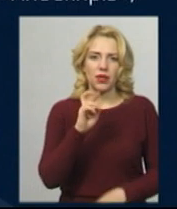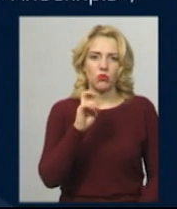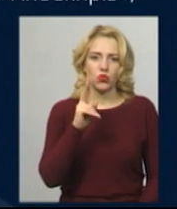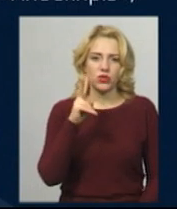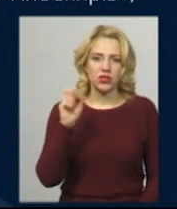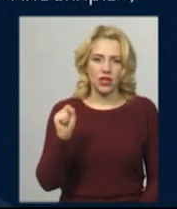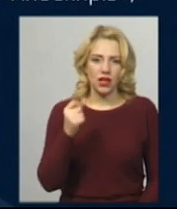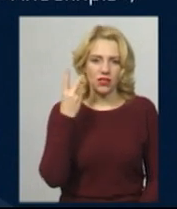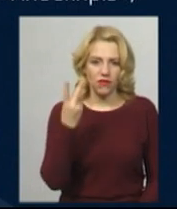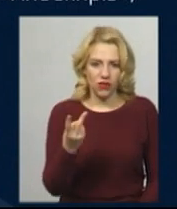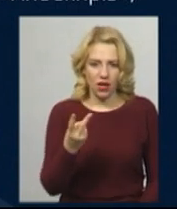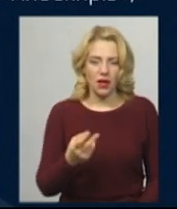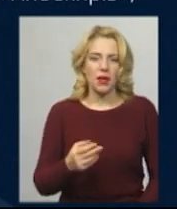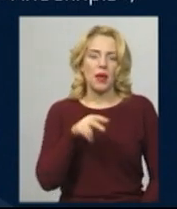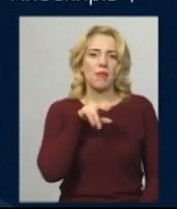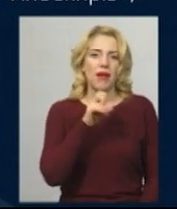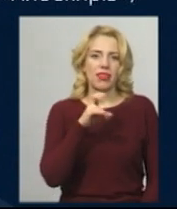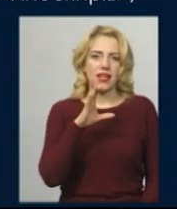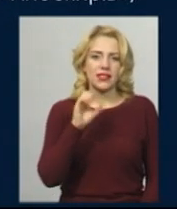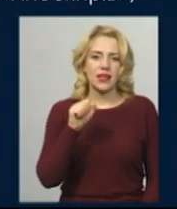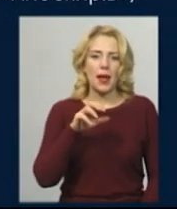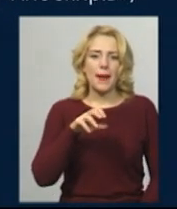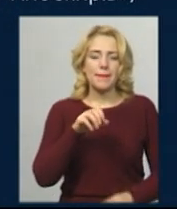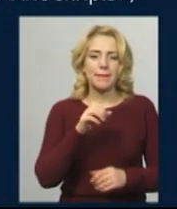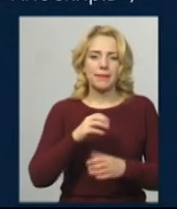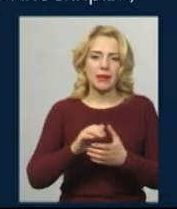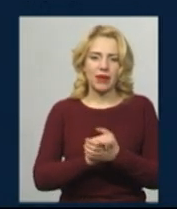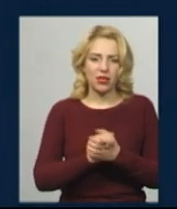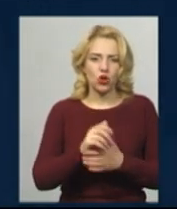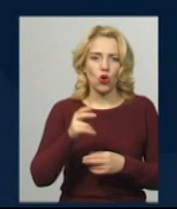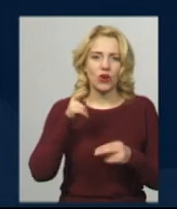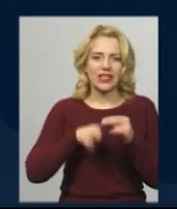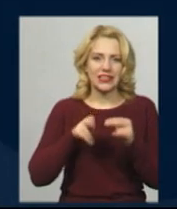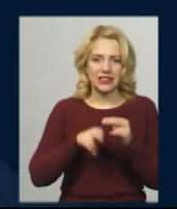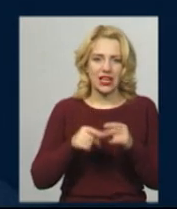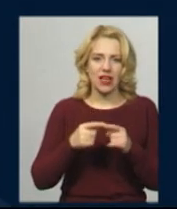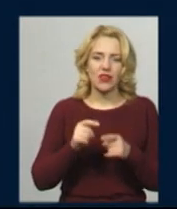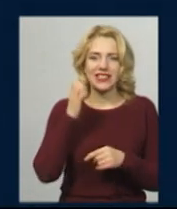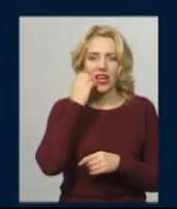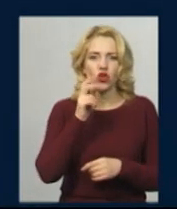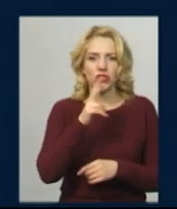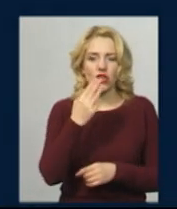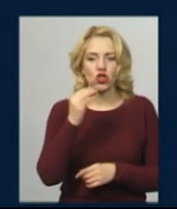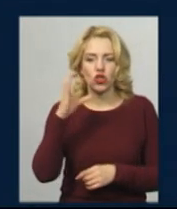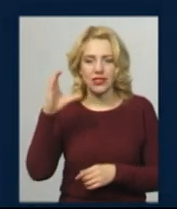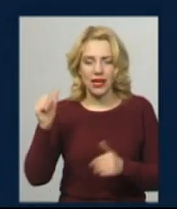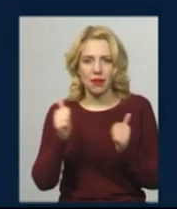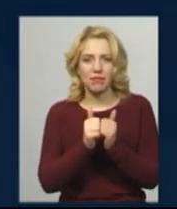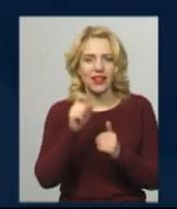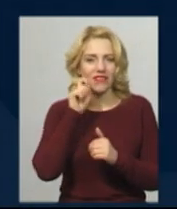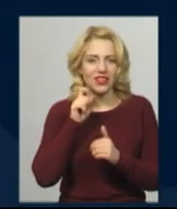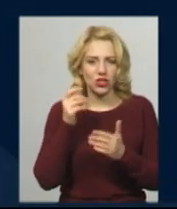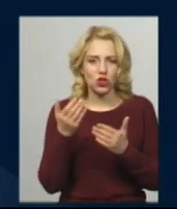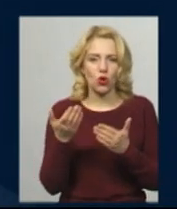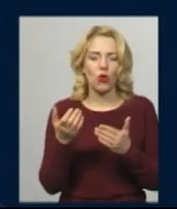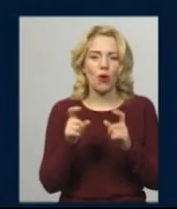2, вулиця Панаса Мирного, кінцева зупинка, Старокостянтинівське шосе біля магазину «Вінницький», поблизу Перехрест, вулиці